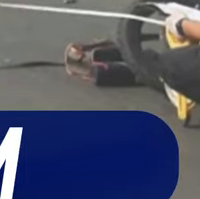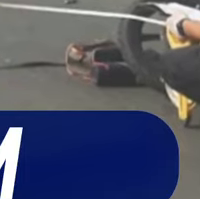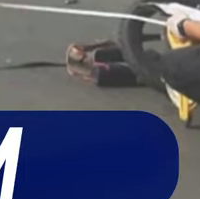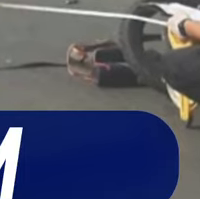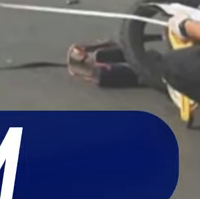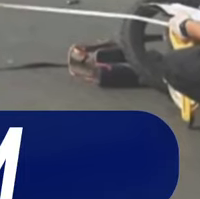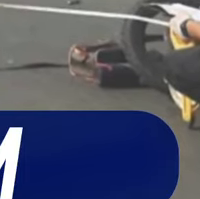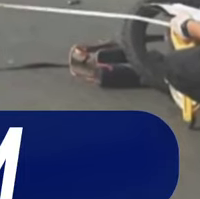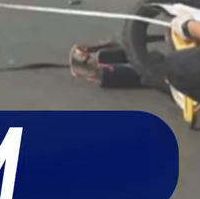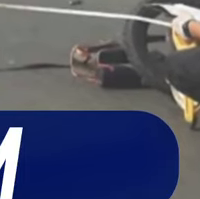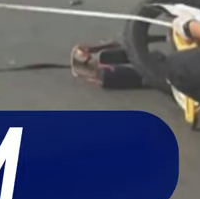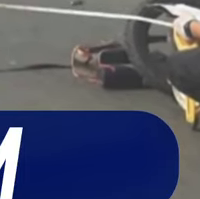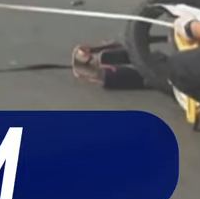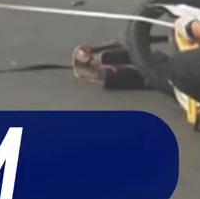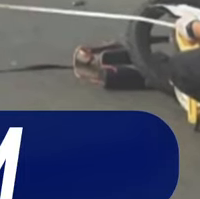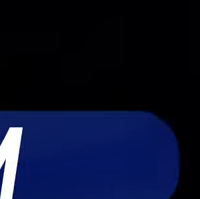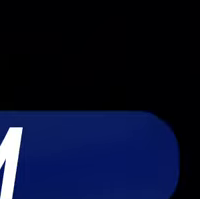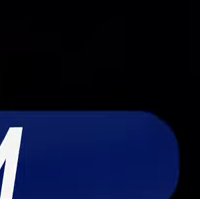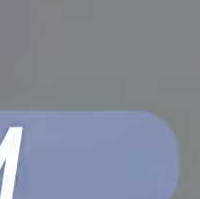iniimbestigahan.